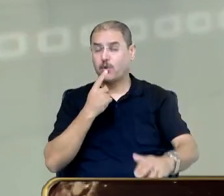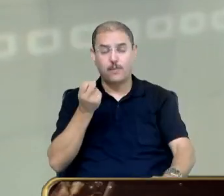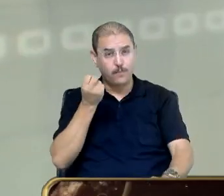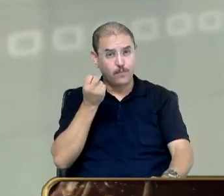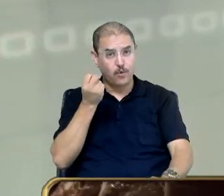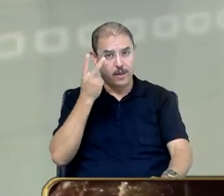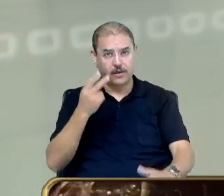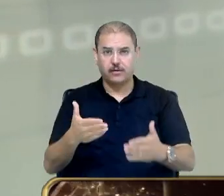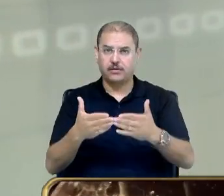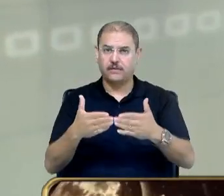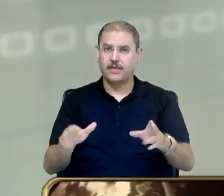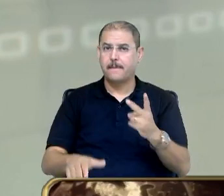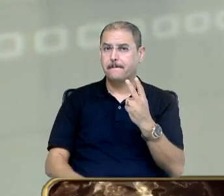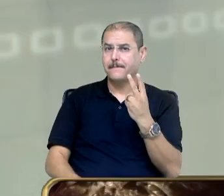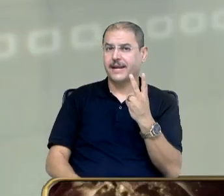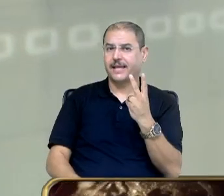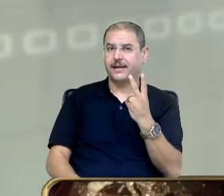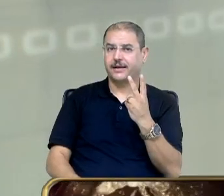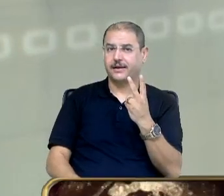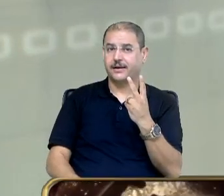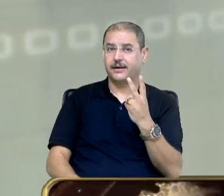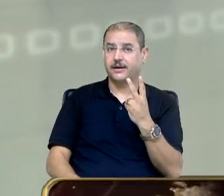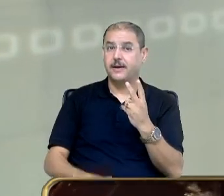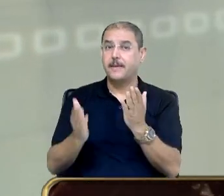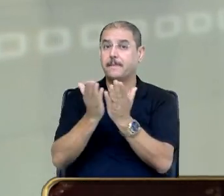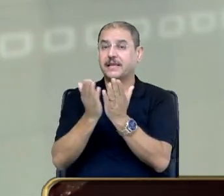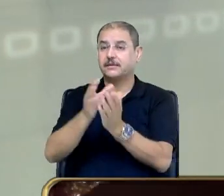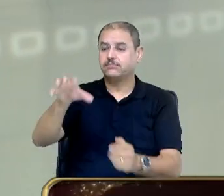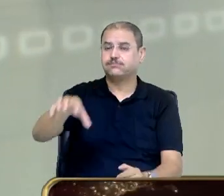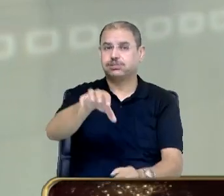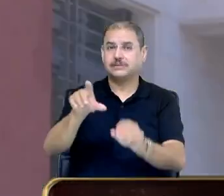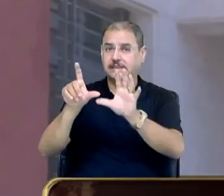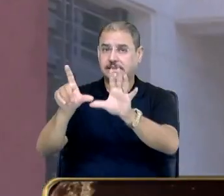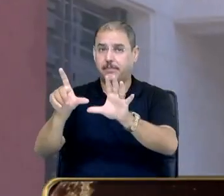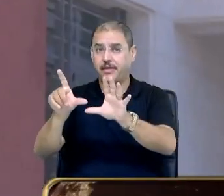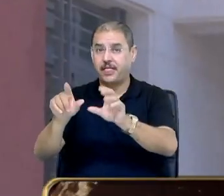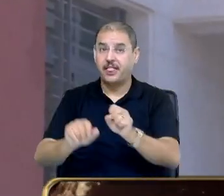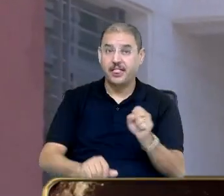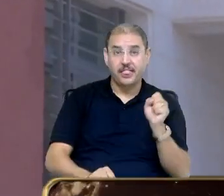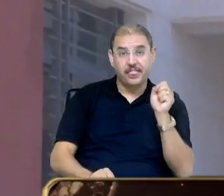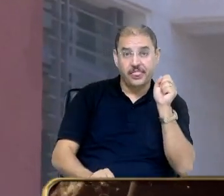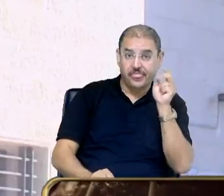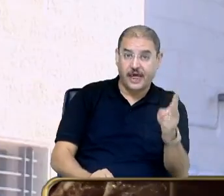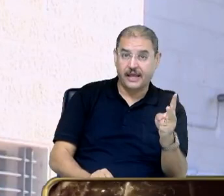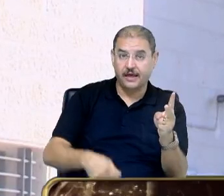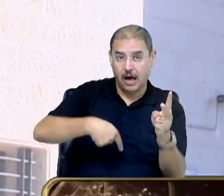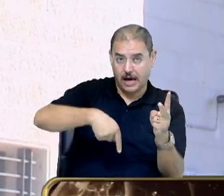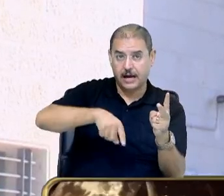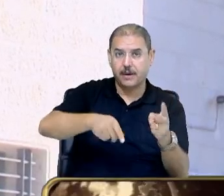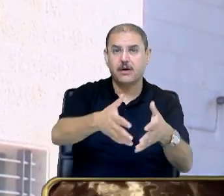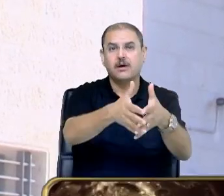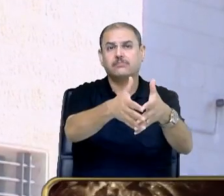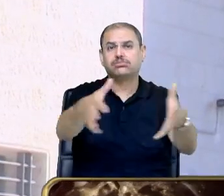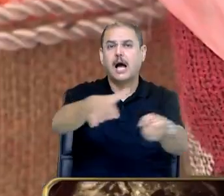المبادره ستنطلق على مرحلتين الاولى تشمل سبع مدارس والثانيه ستعمم على عدد اخر من المدارس